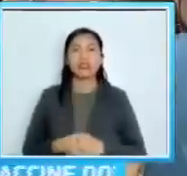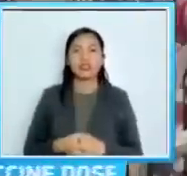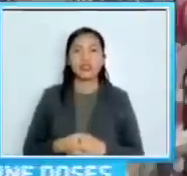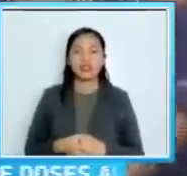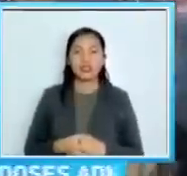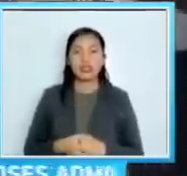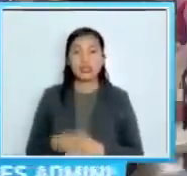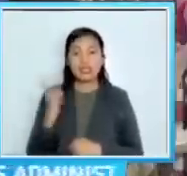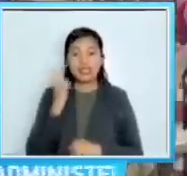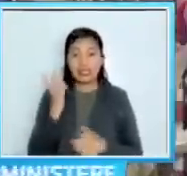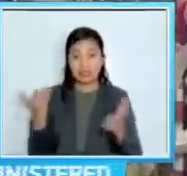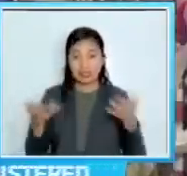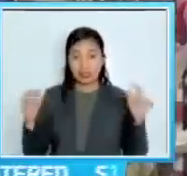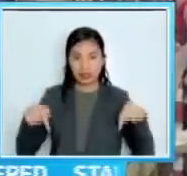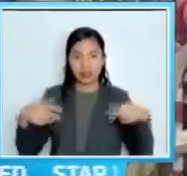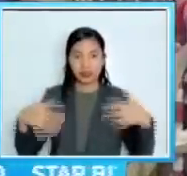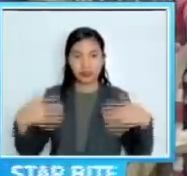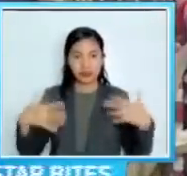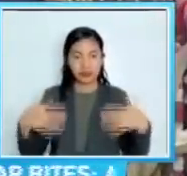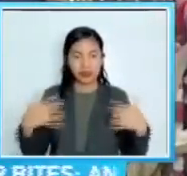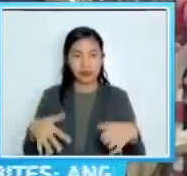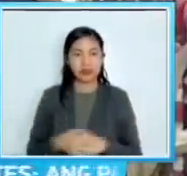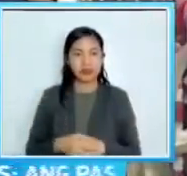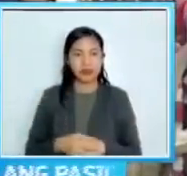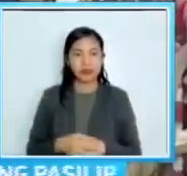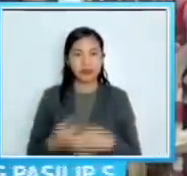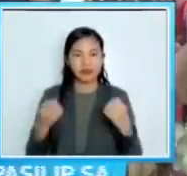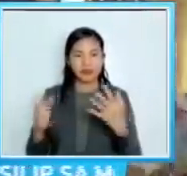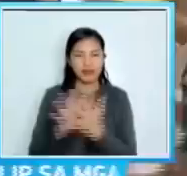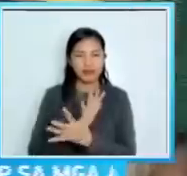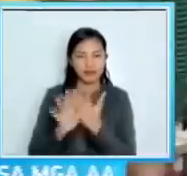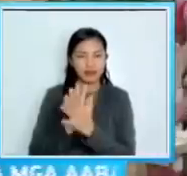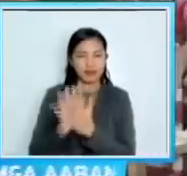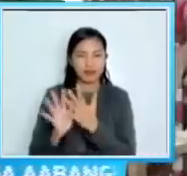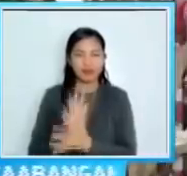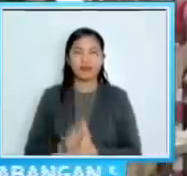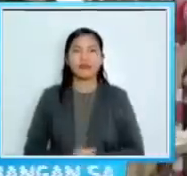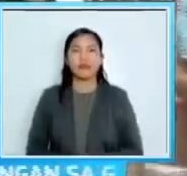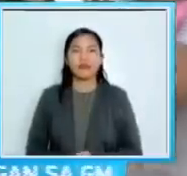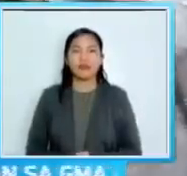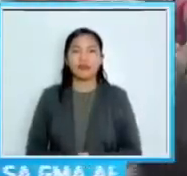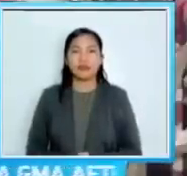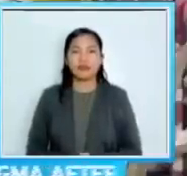naman yung talagang tindi ng siksikan dito. Ang paalala, gaya ng binanggit natin